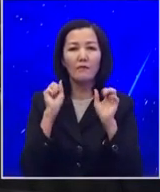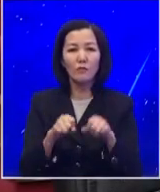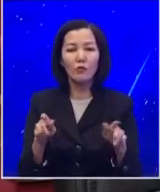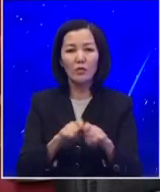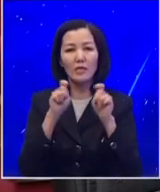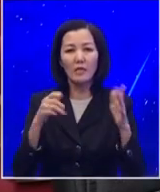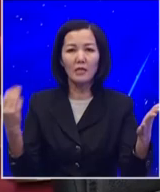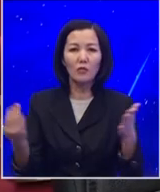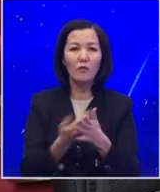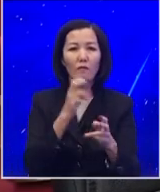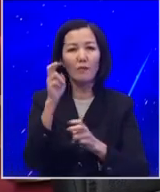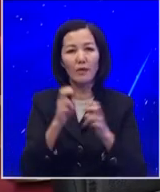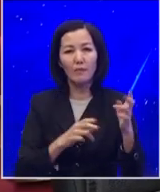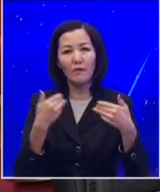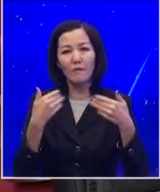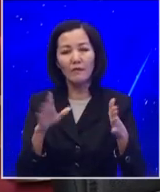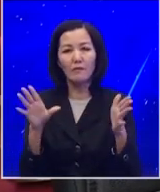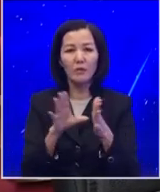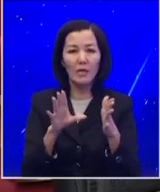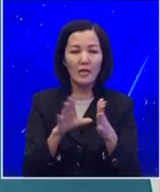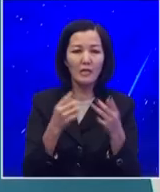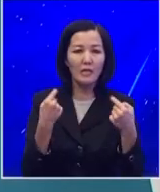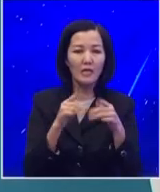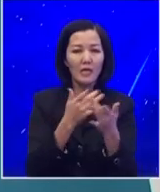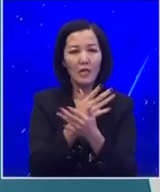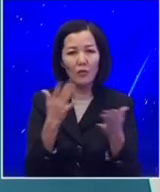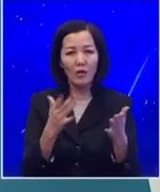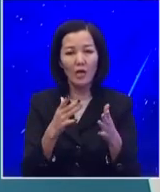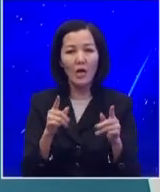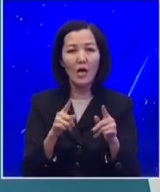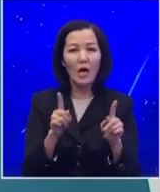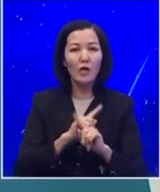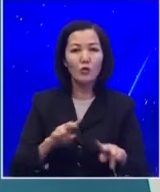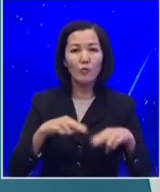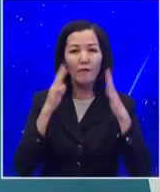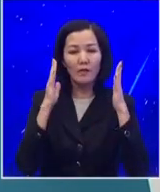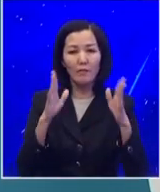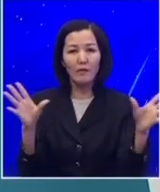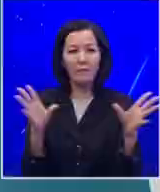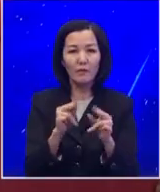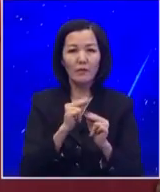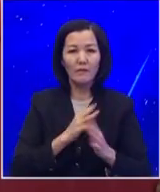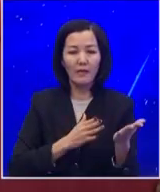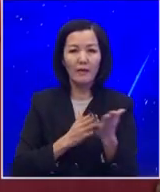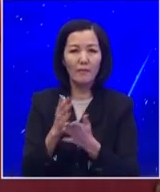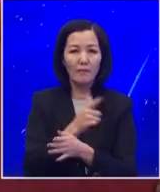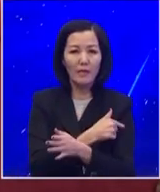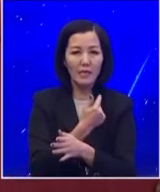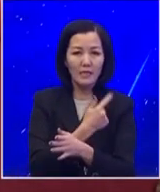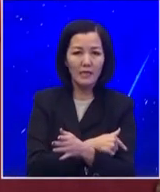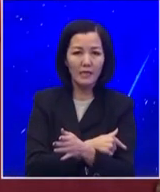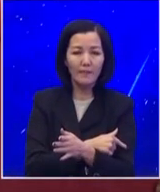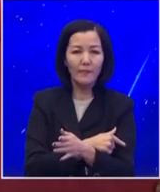есть возможность открытия нового предприятия по выпуску электроники. Особое внимание сотрудничеству в сфере